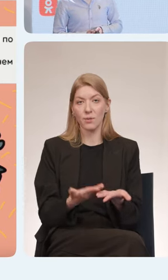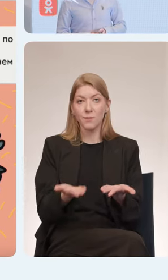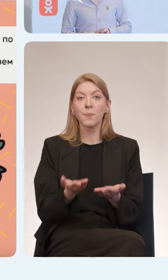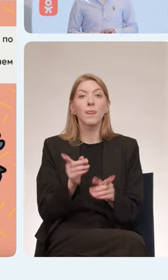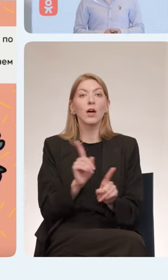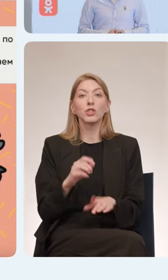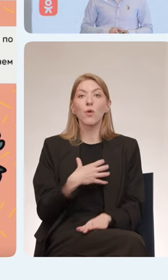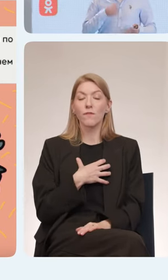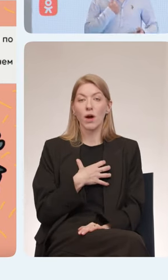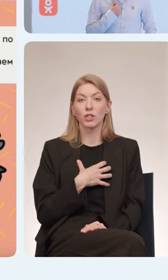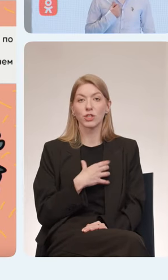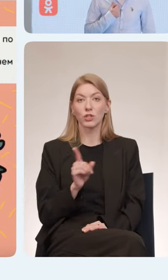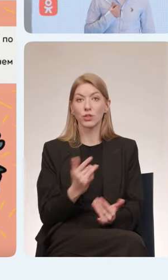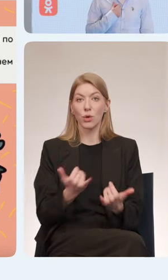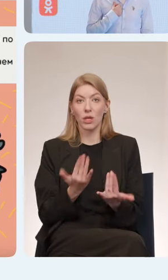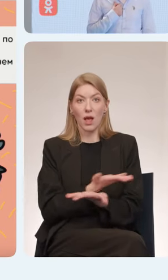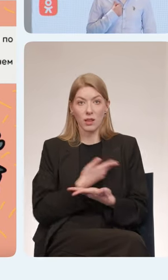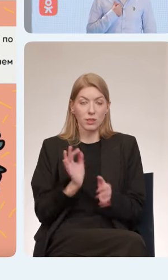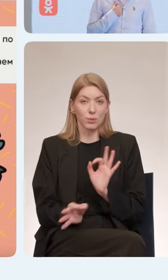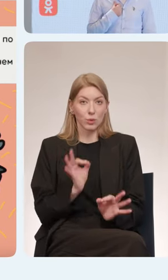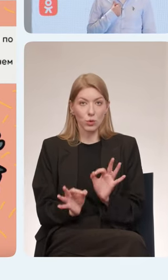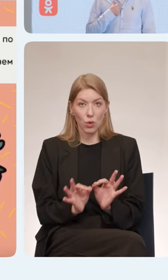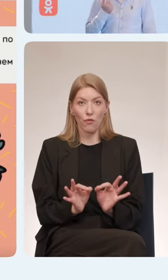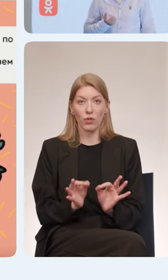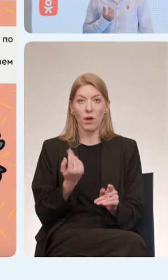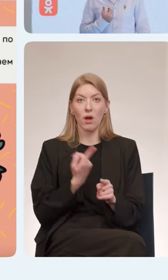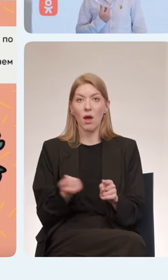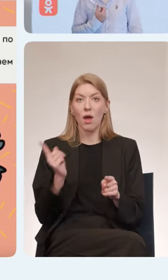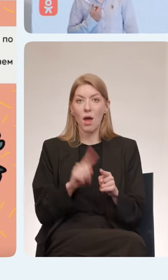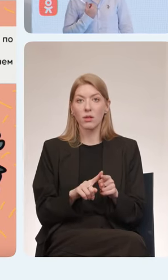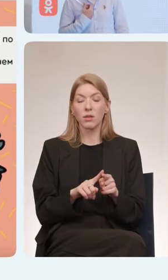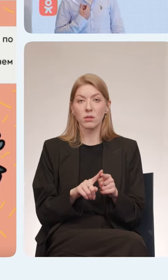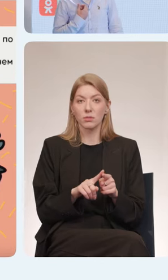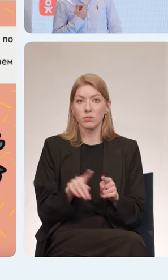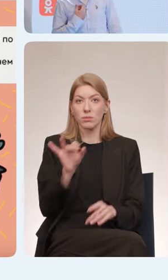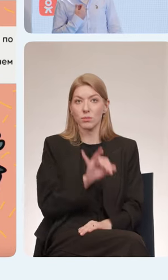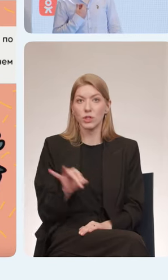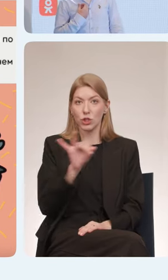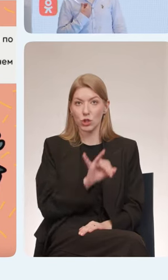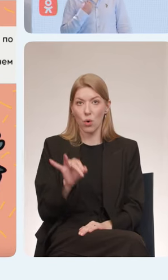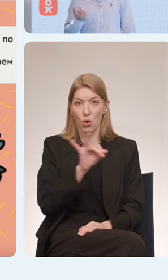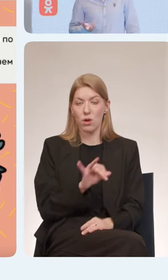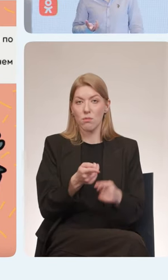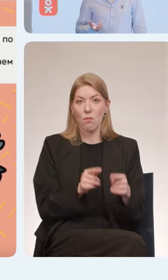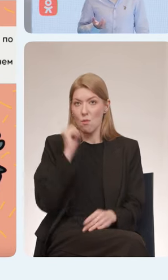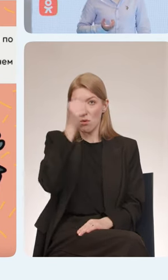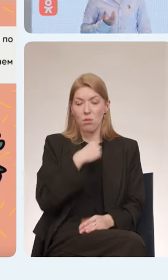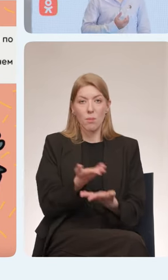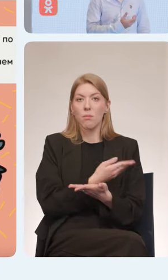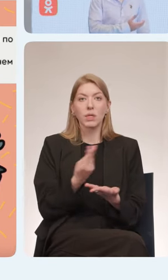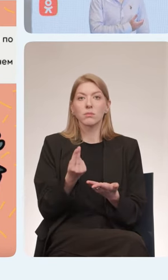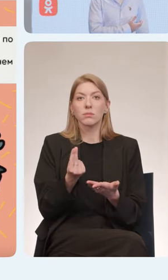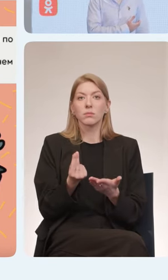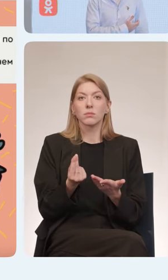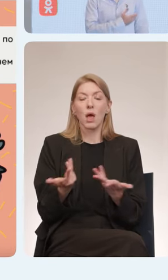здесь что важно? Важно то, что для нас, безусловно, это, конечно же, такая пробона история. То есть мы не получаем от таких